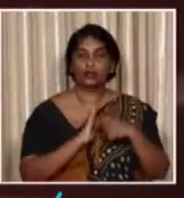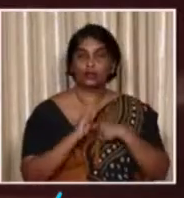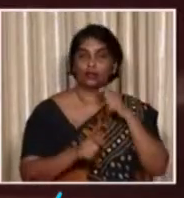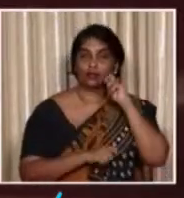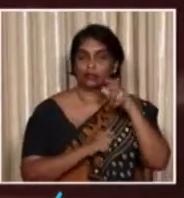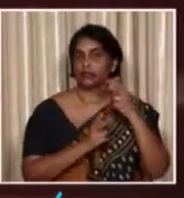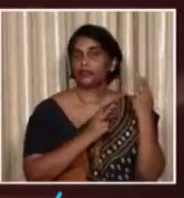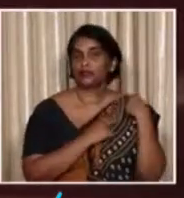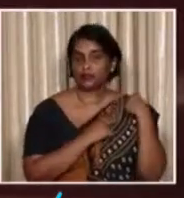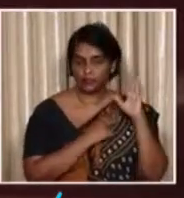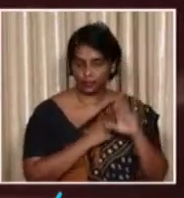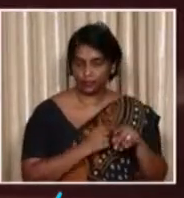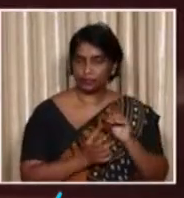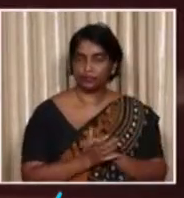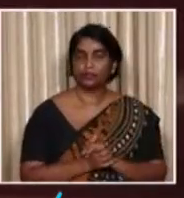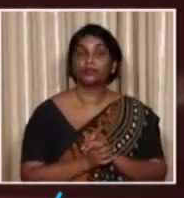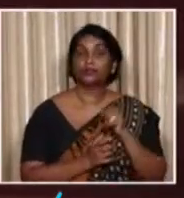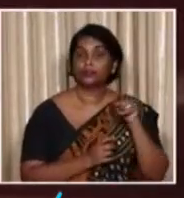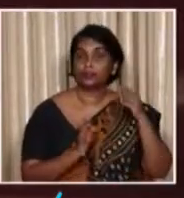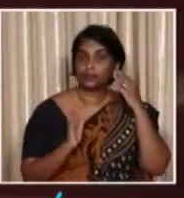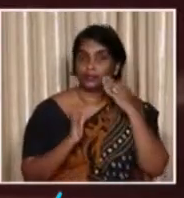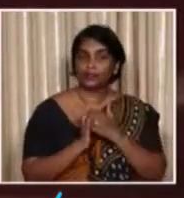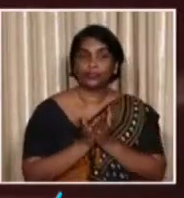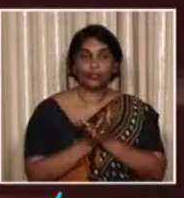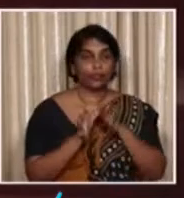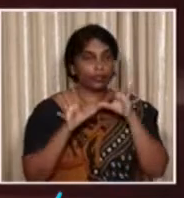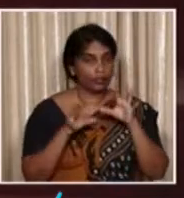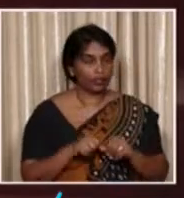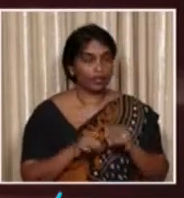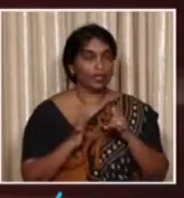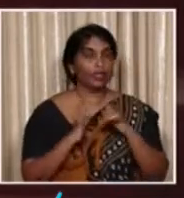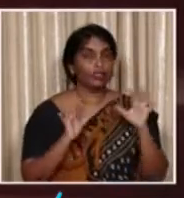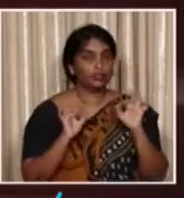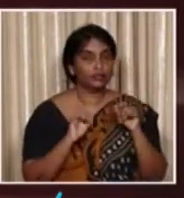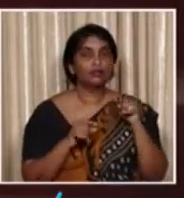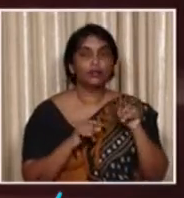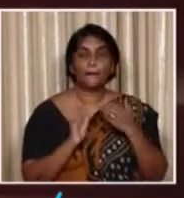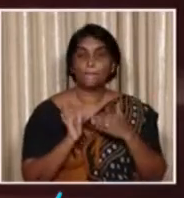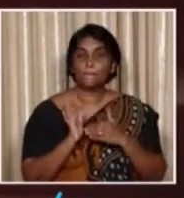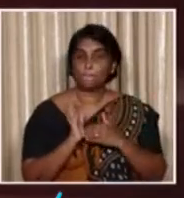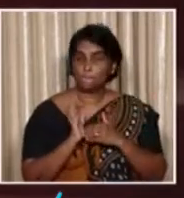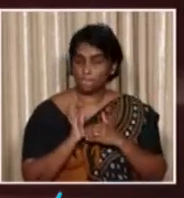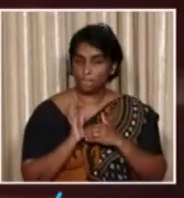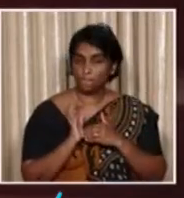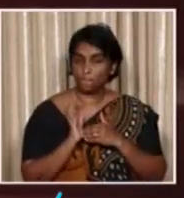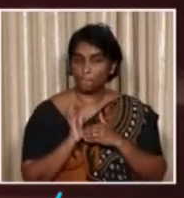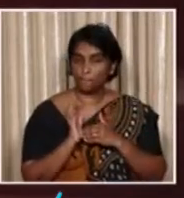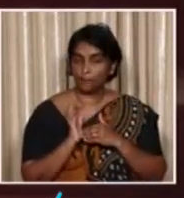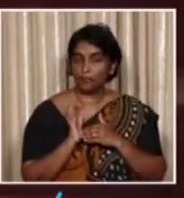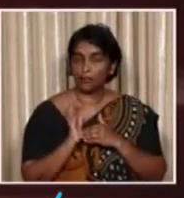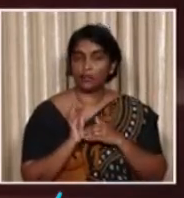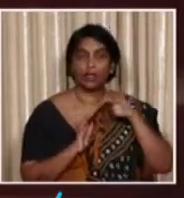නියෝජිතයා බැඳී සිටිනවා. ඒ සඳහා නැවේ හිමිකරු සහ හෝ රක්ෂණකරු රුපියල් මිලියන